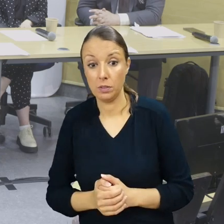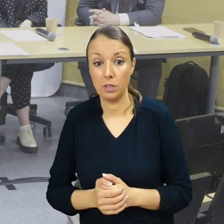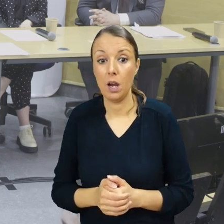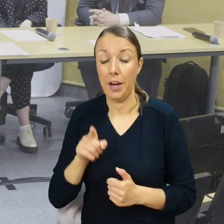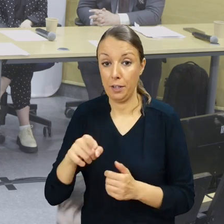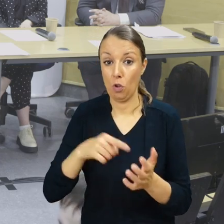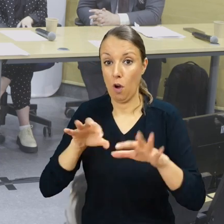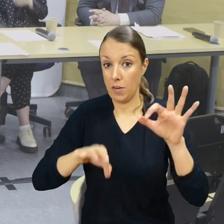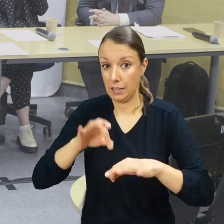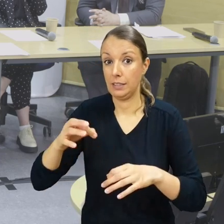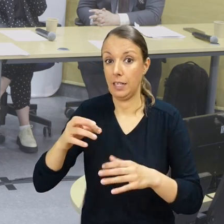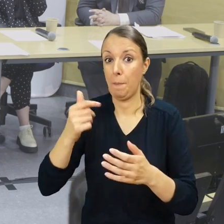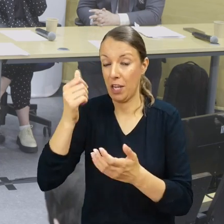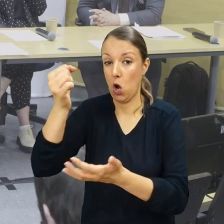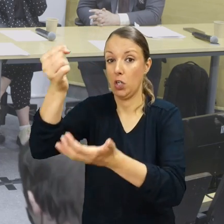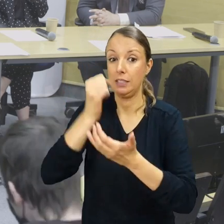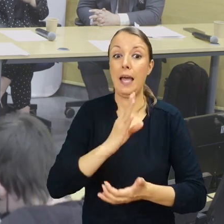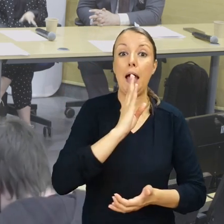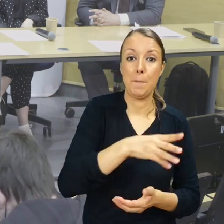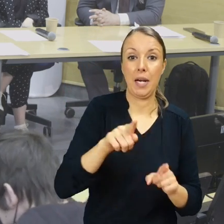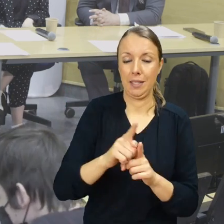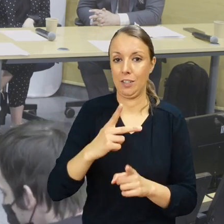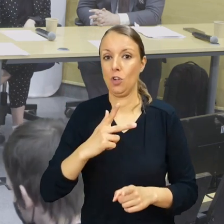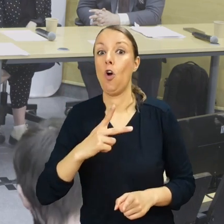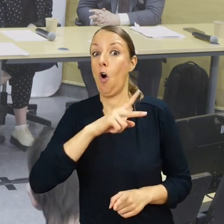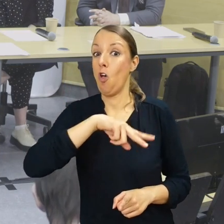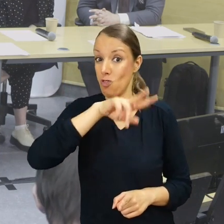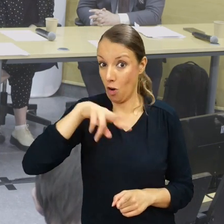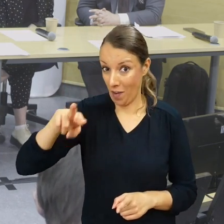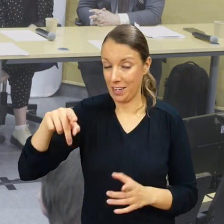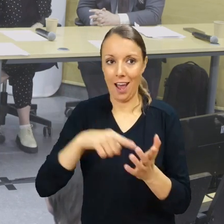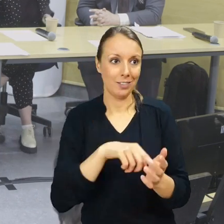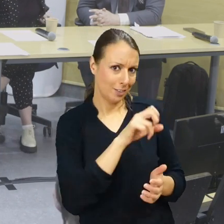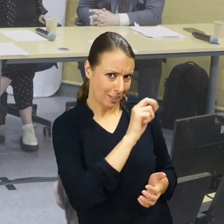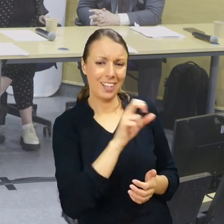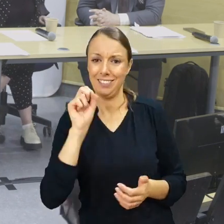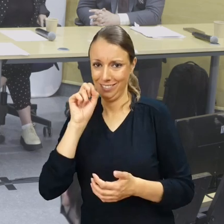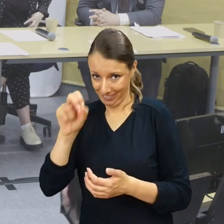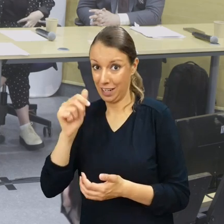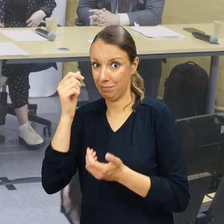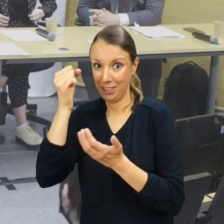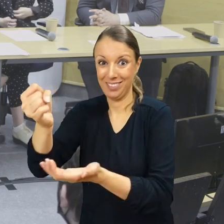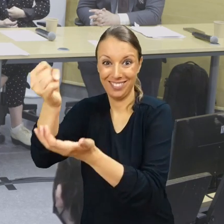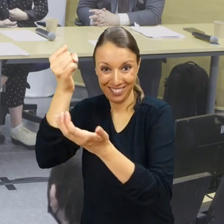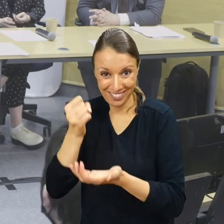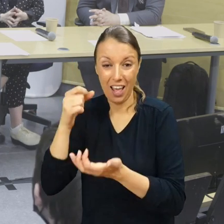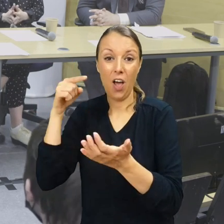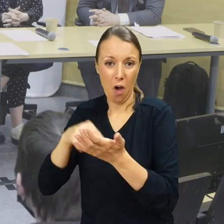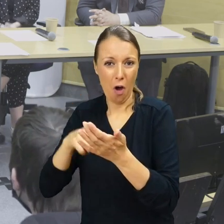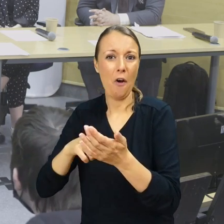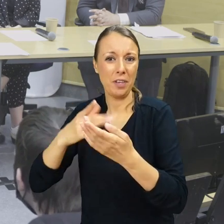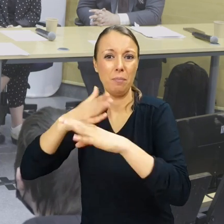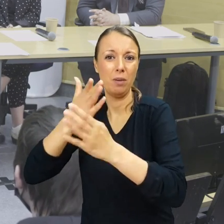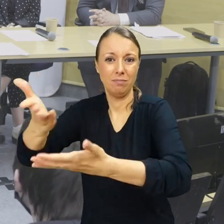którzy podzielili się. Tak jest, podzielili się z nami, tak jest. I powiem, że to mnie wywołał